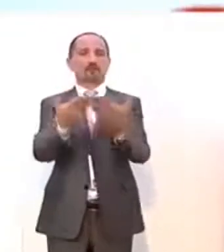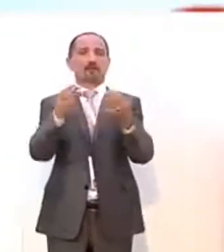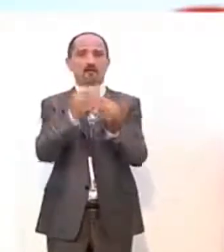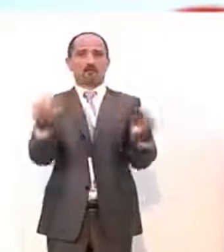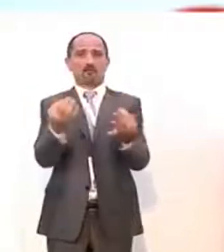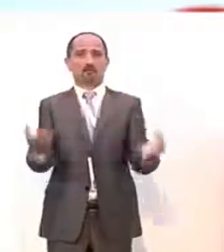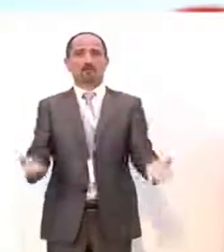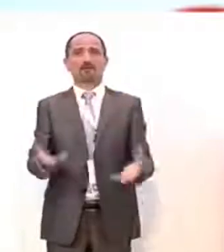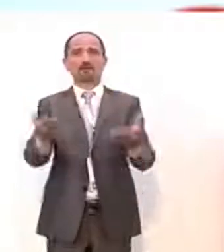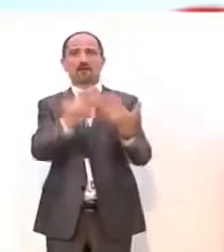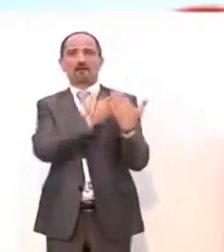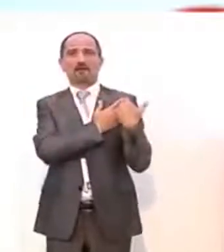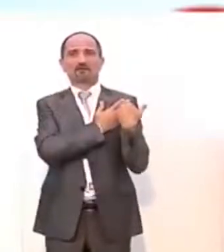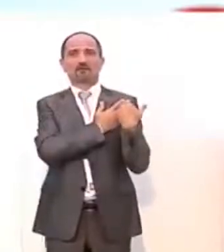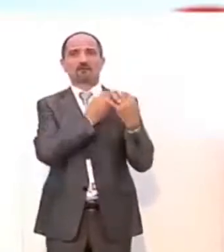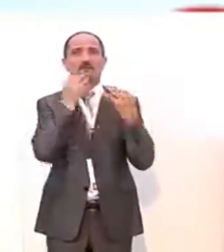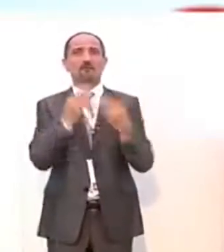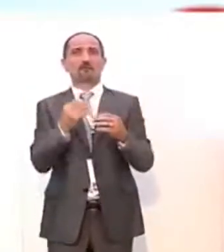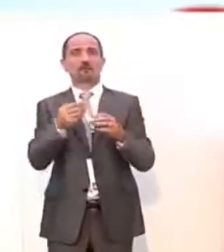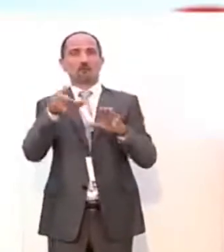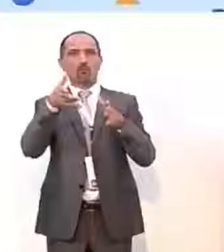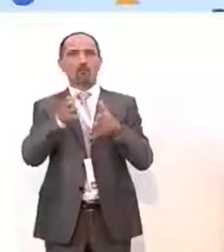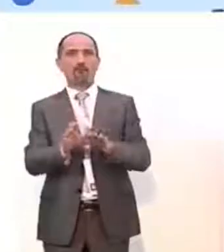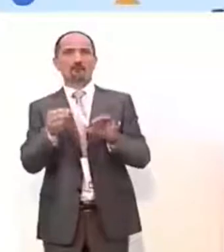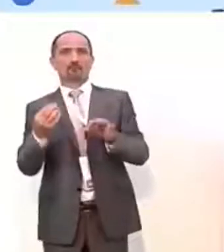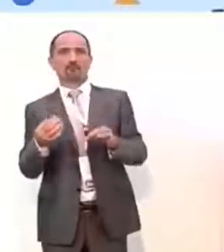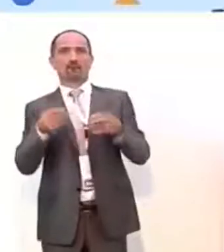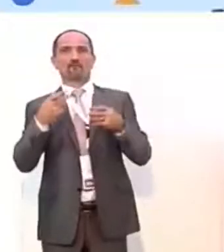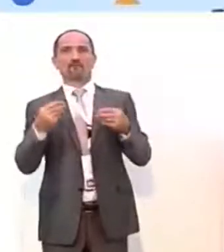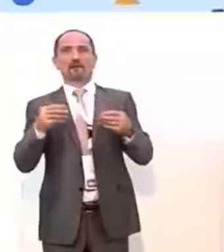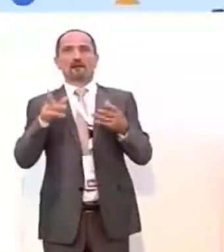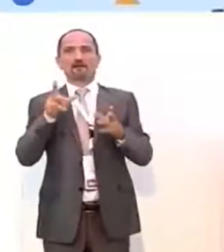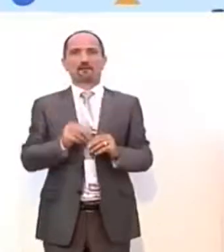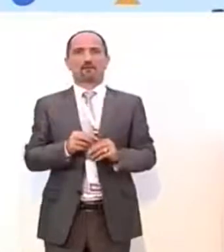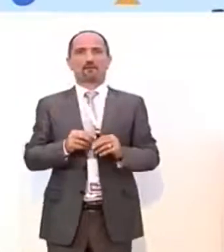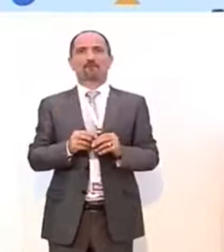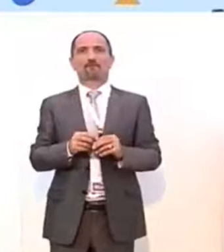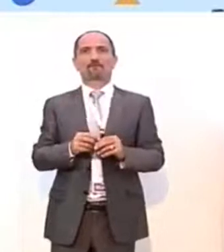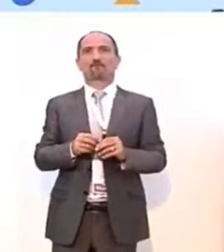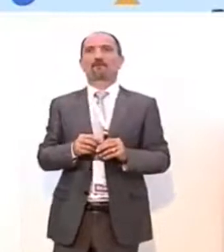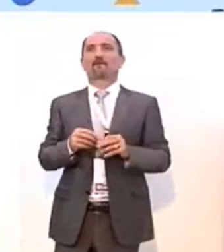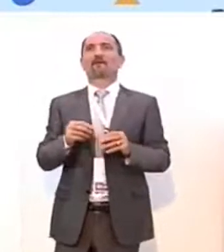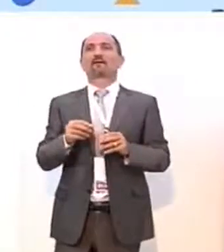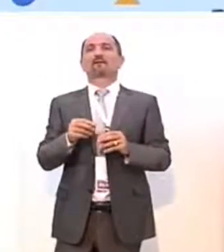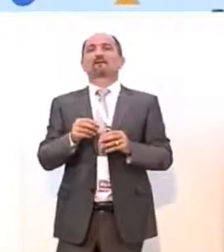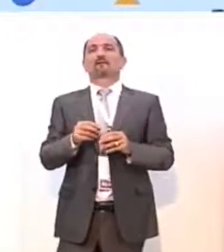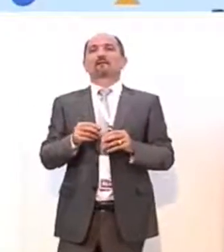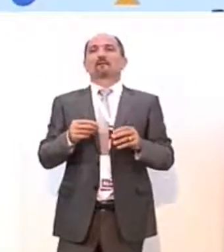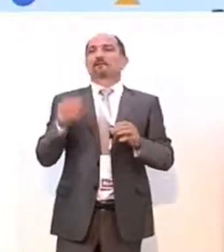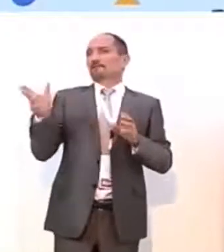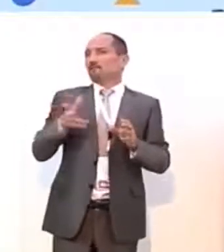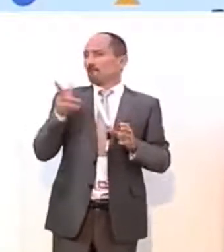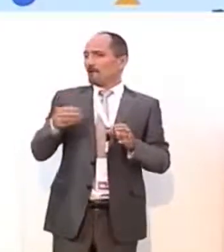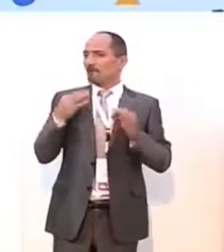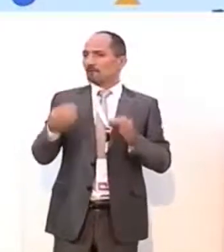deve assumersi un patto nei confronti delle altre donne. Perché non accade? Spesso secondo me anche perché non